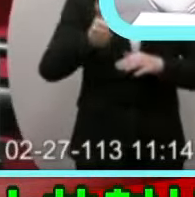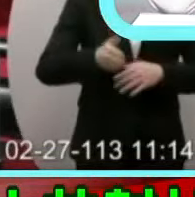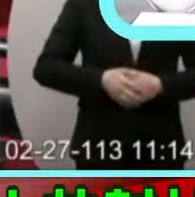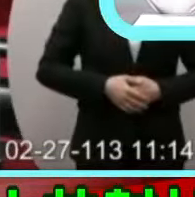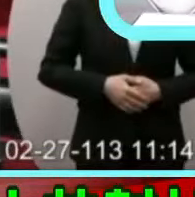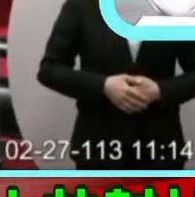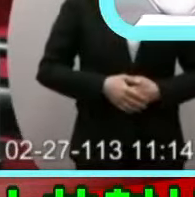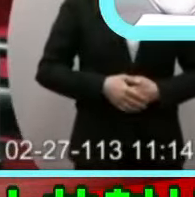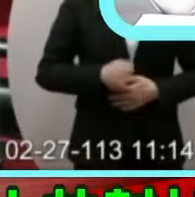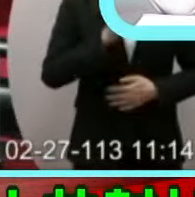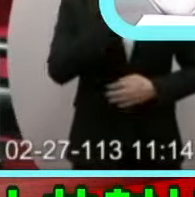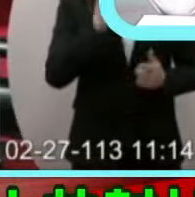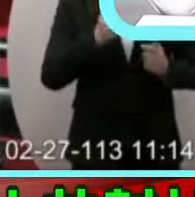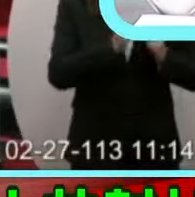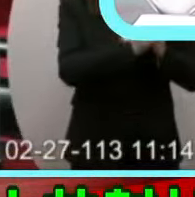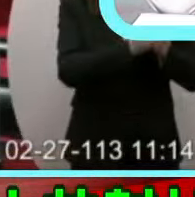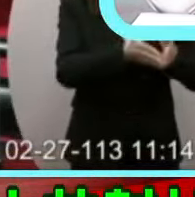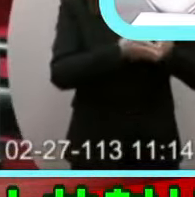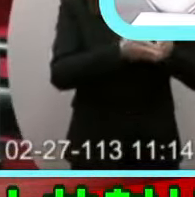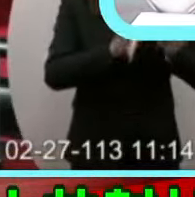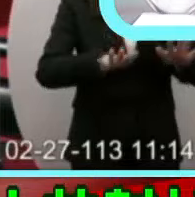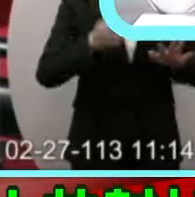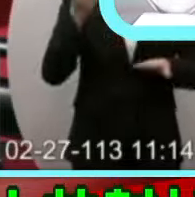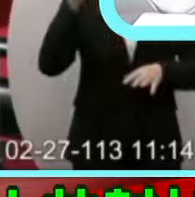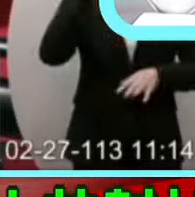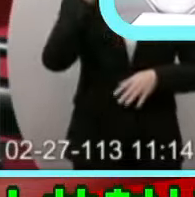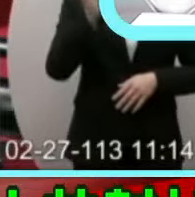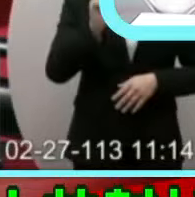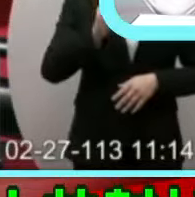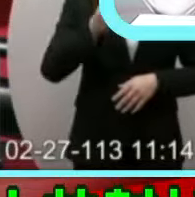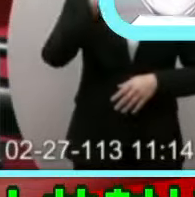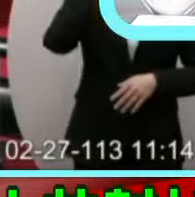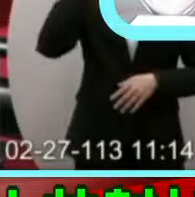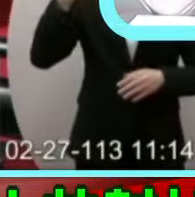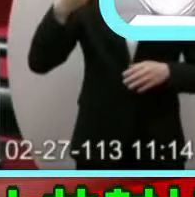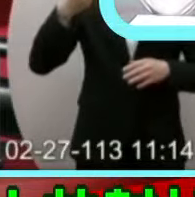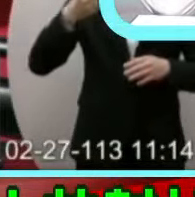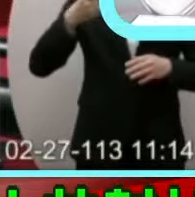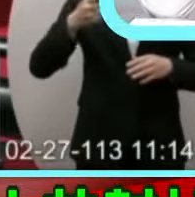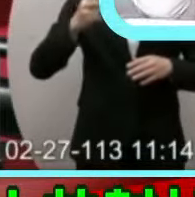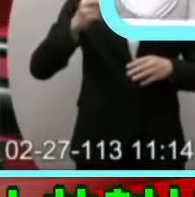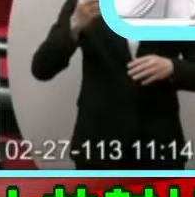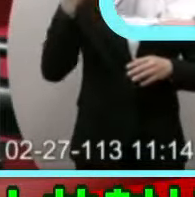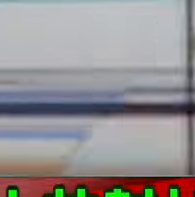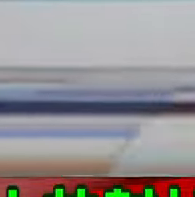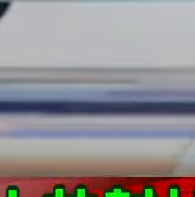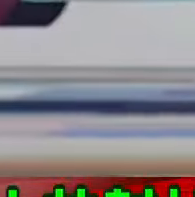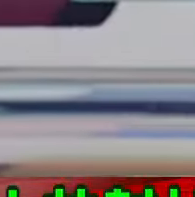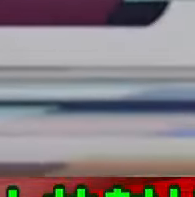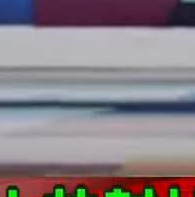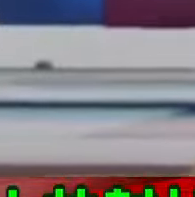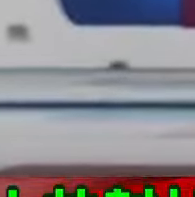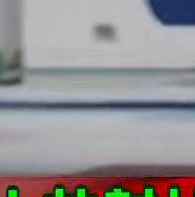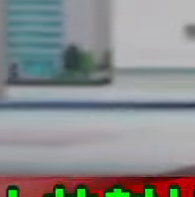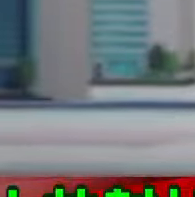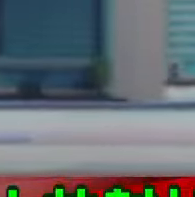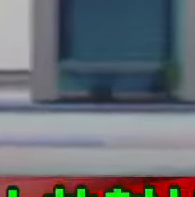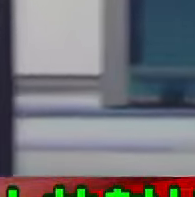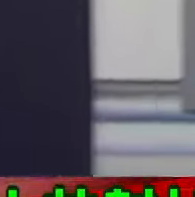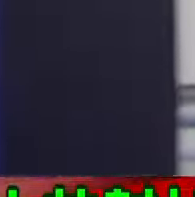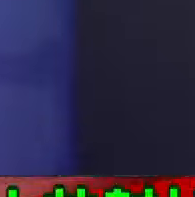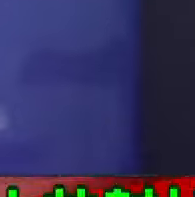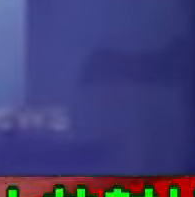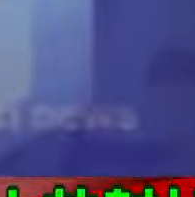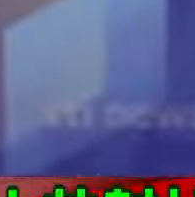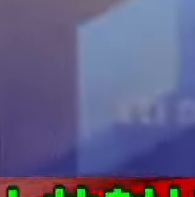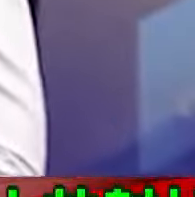做。嗯。而且蔡英文留下了坑那么多， 对， 对不对？嗯， 好，那可是因为有媒体都在问这个赖